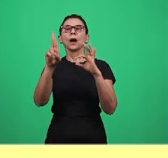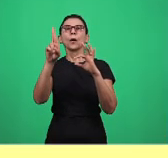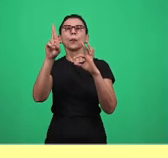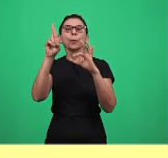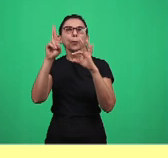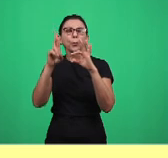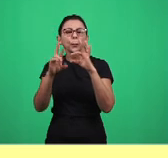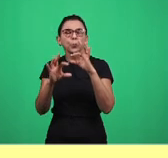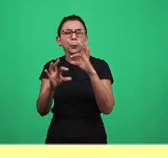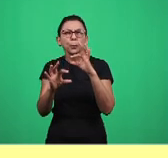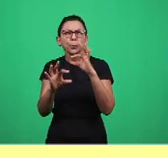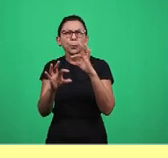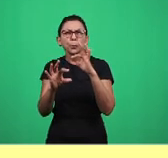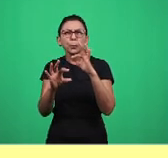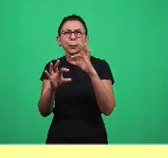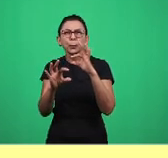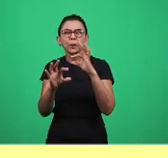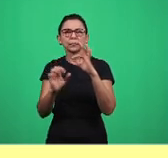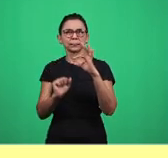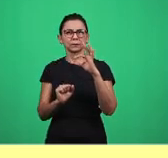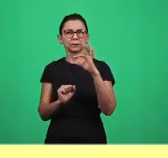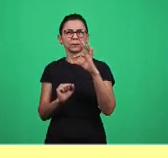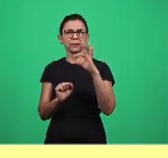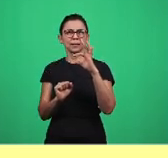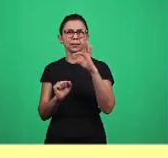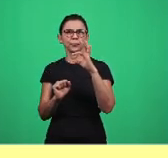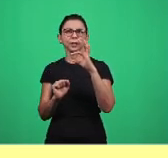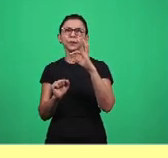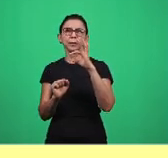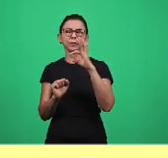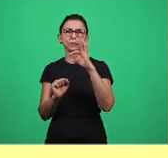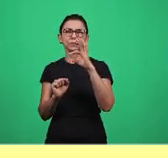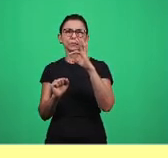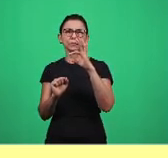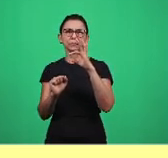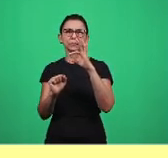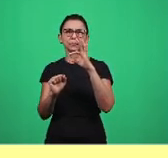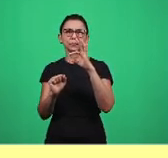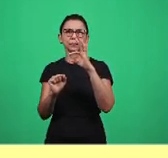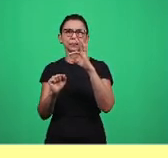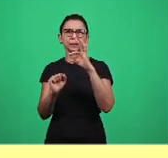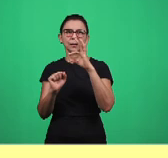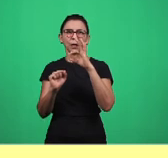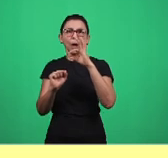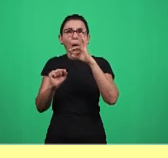nous allons prononcer la syllabe tu. Nous allons entendre.